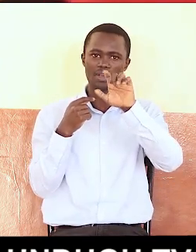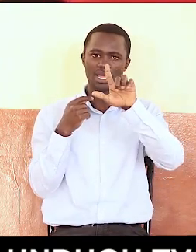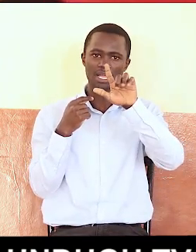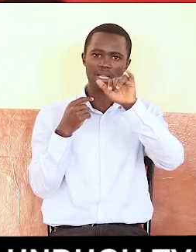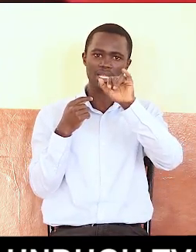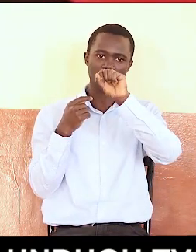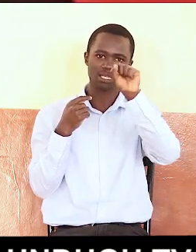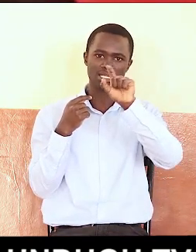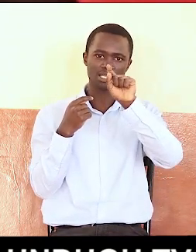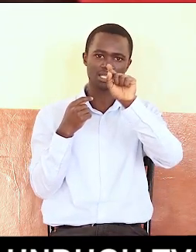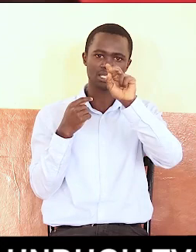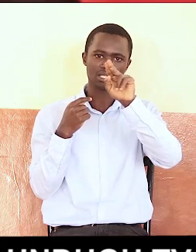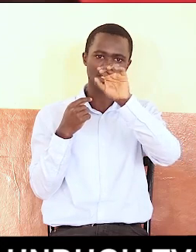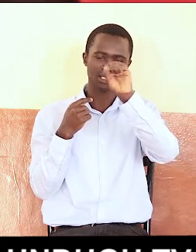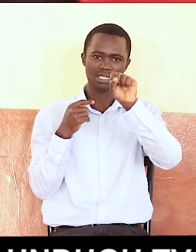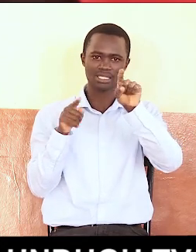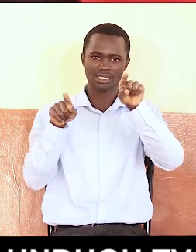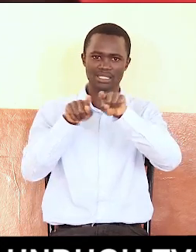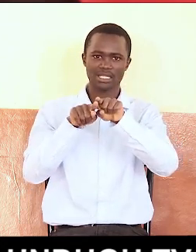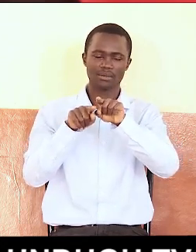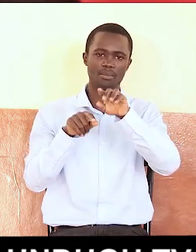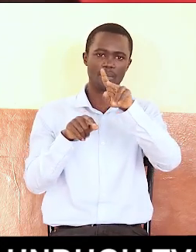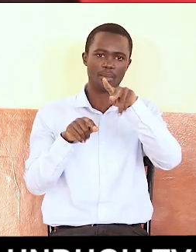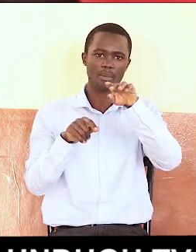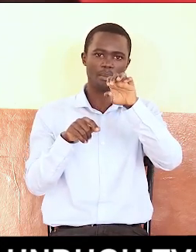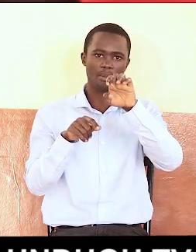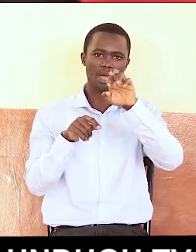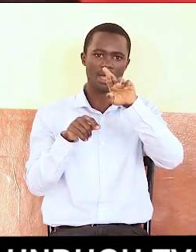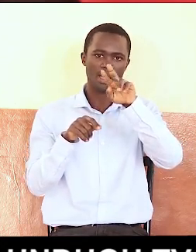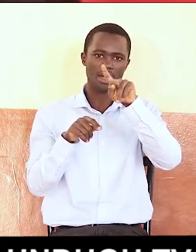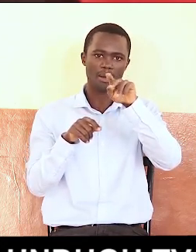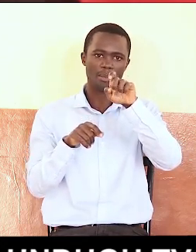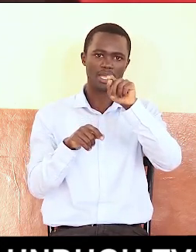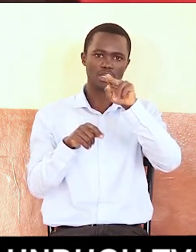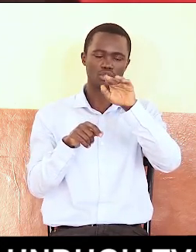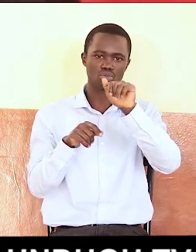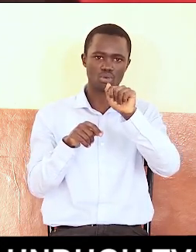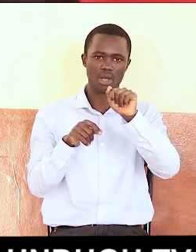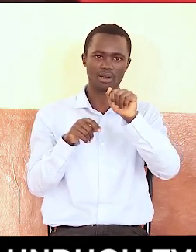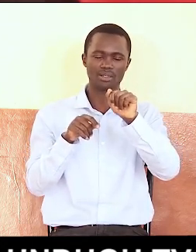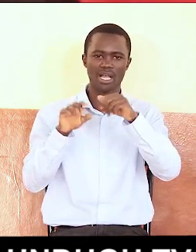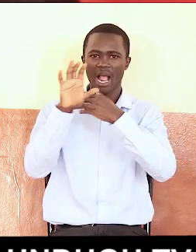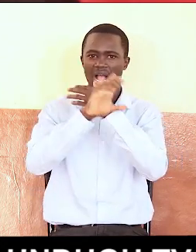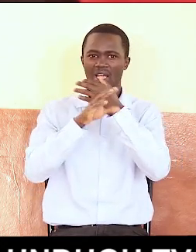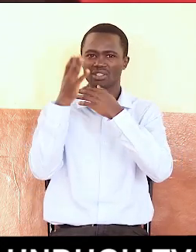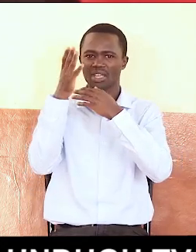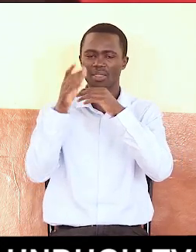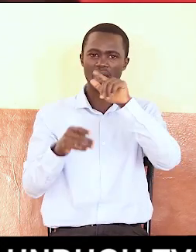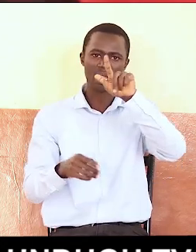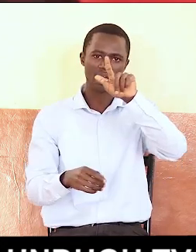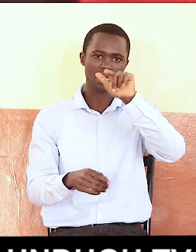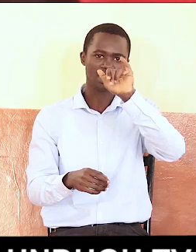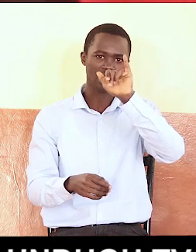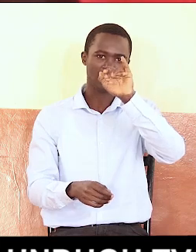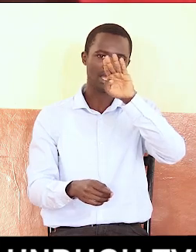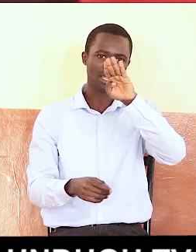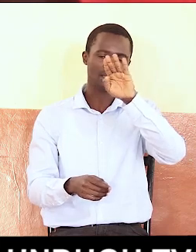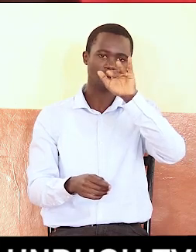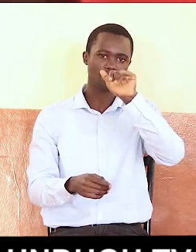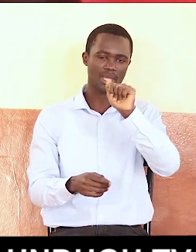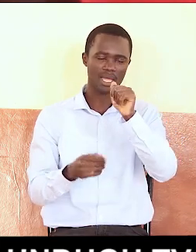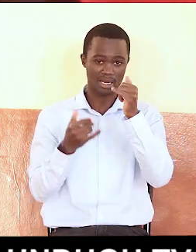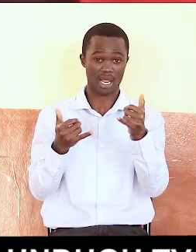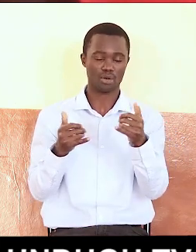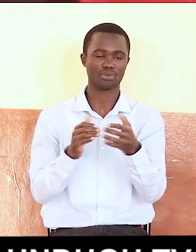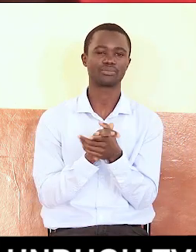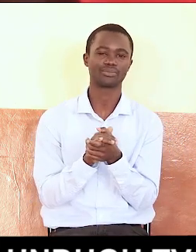Perpetua huko Carthage. Na Carthage ni hizo inji za Libya sasa kwa wakati huu, Na